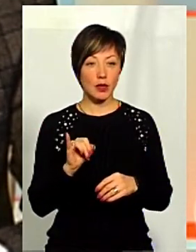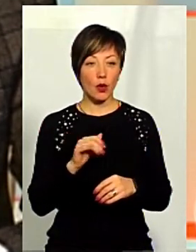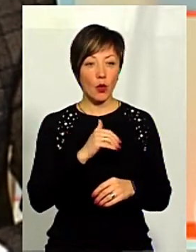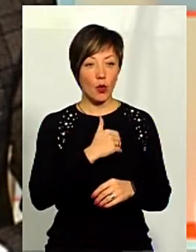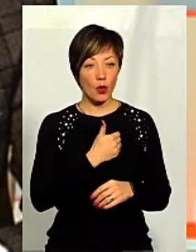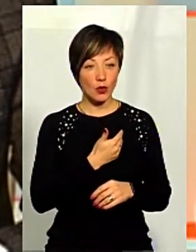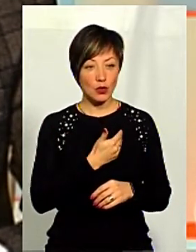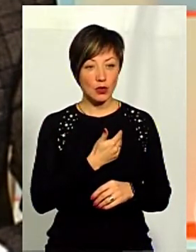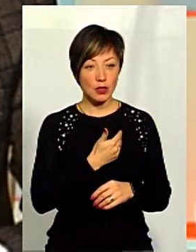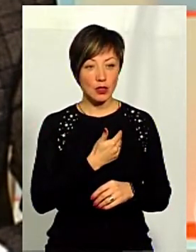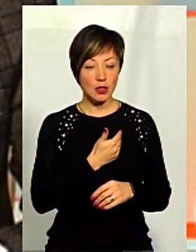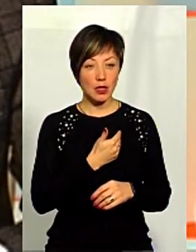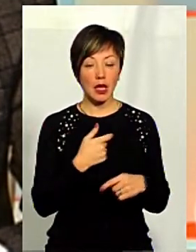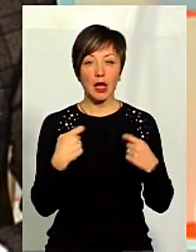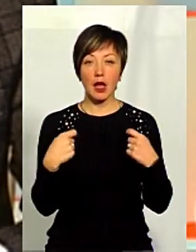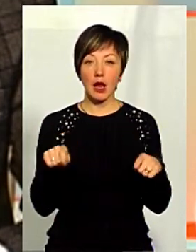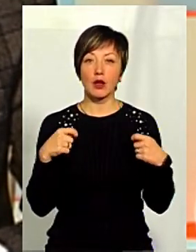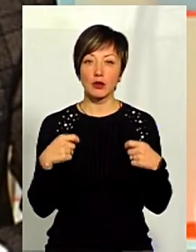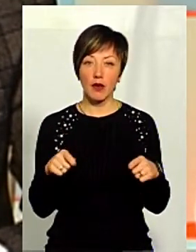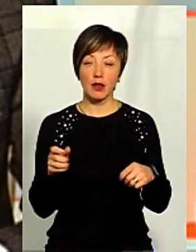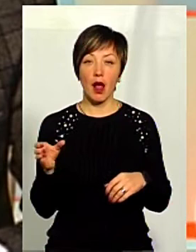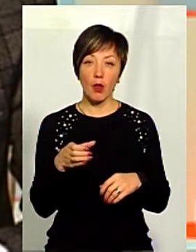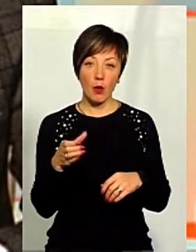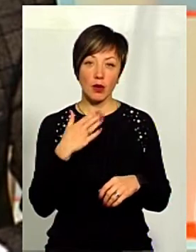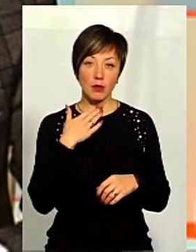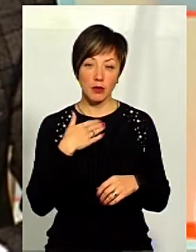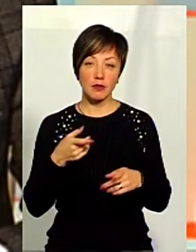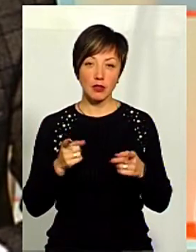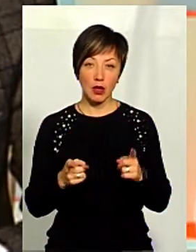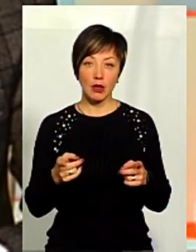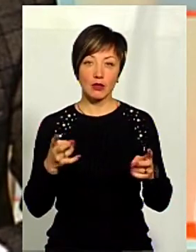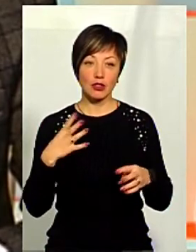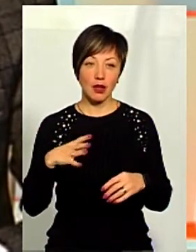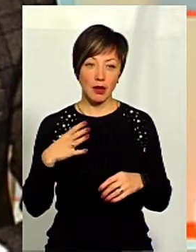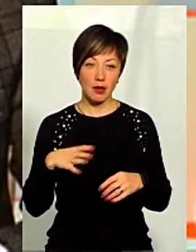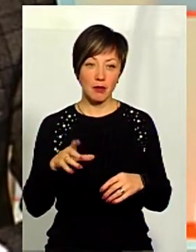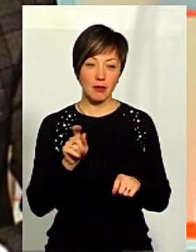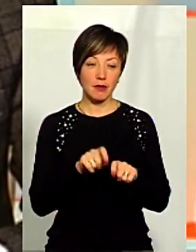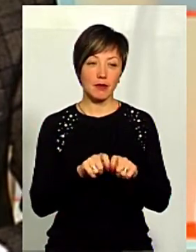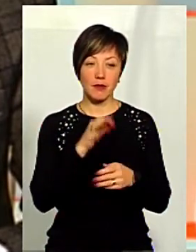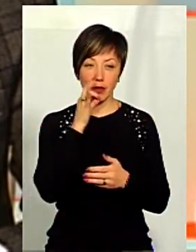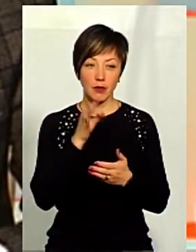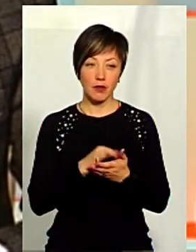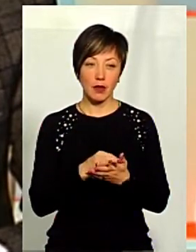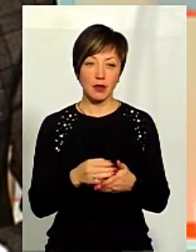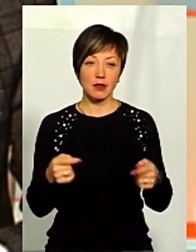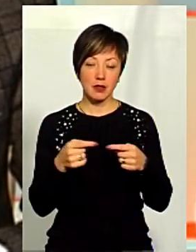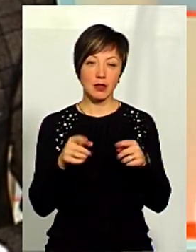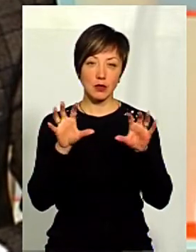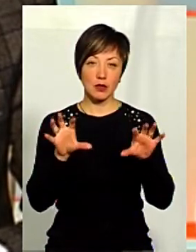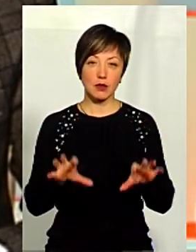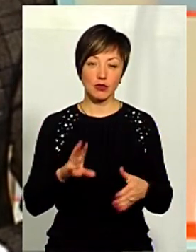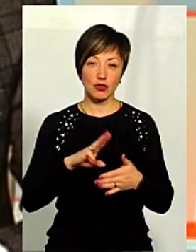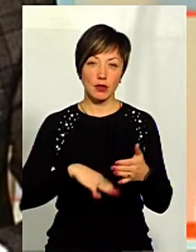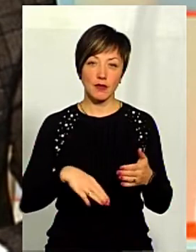хоче все-таки реалізувати алкогольний напій, звичайно, його тоді чекає відповідальність згідно закону.